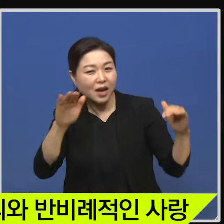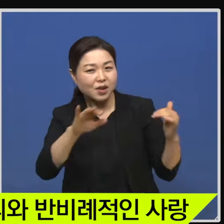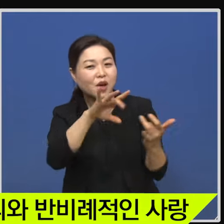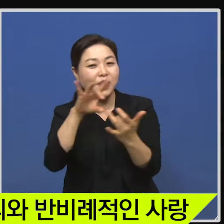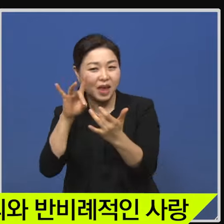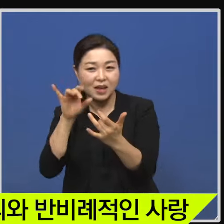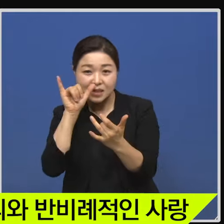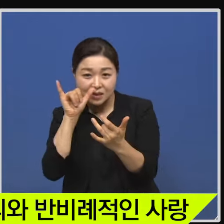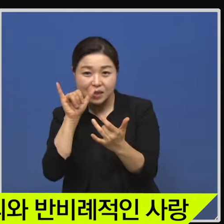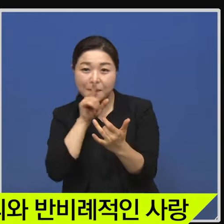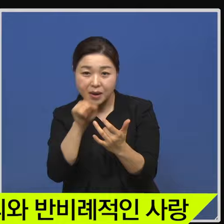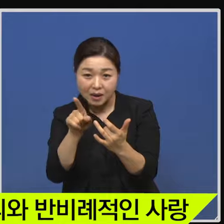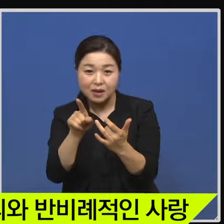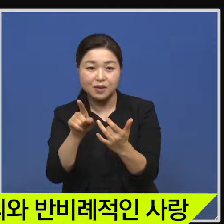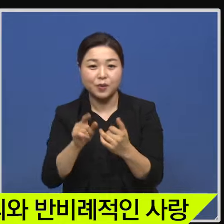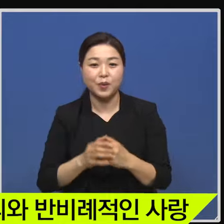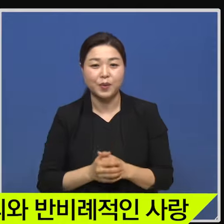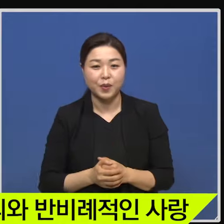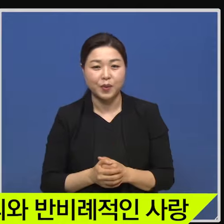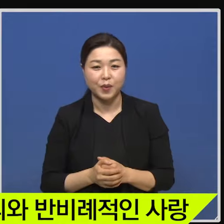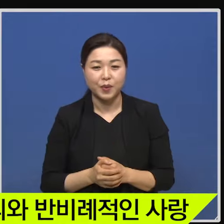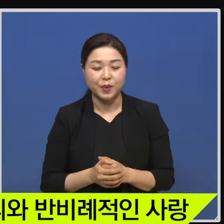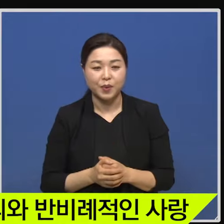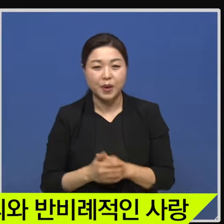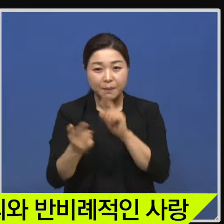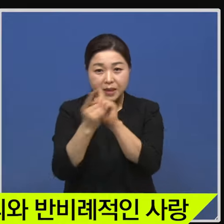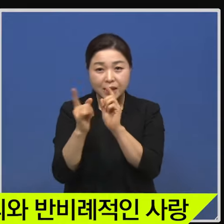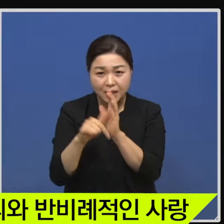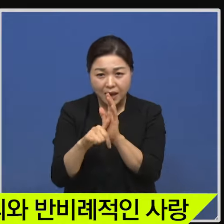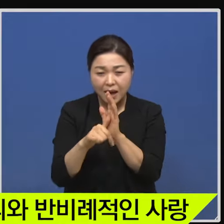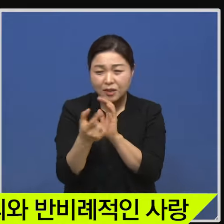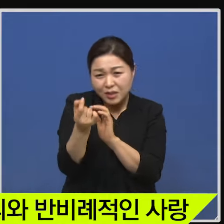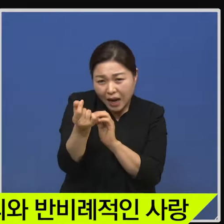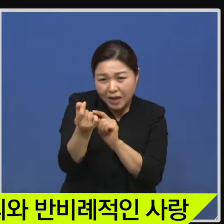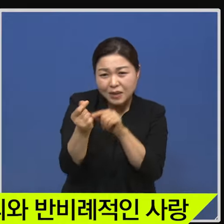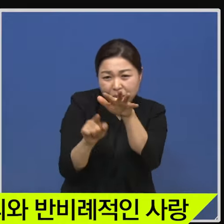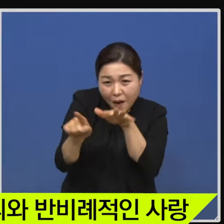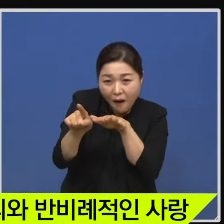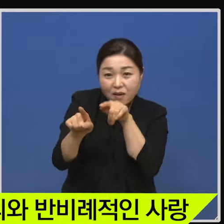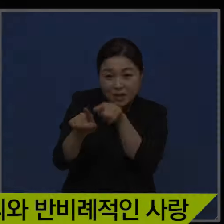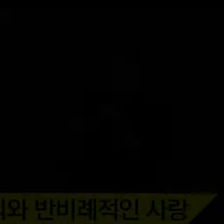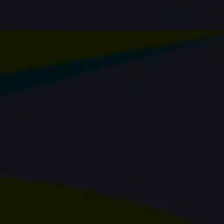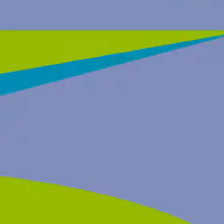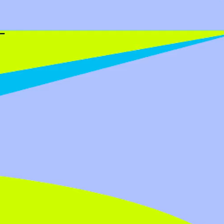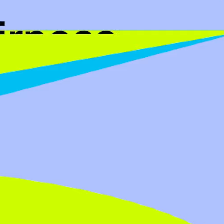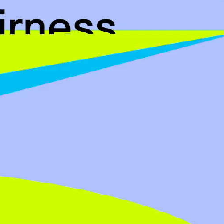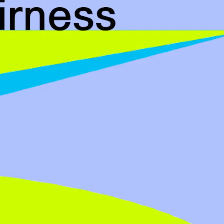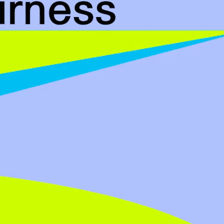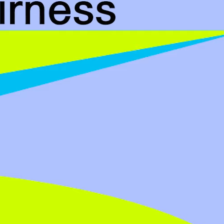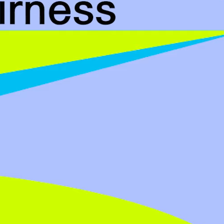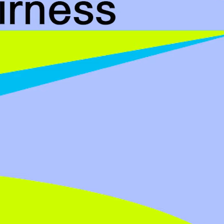만남은 그 사람이 가지고 있는 어떤 작은 탁월성에 주목하는 것일 수 있다는 것이죠.